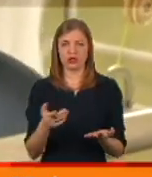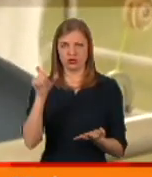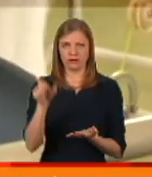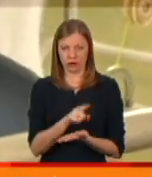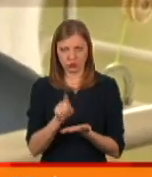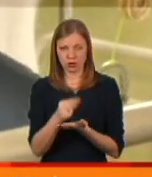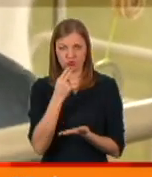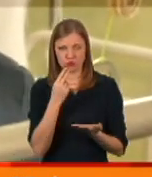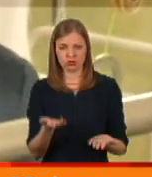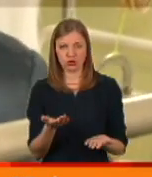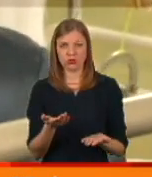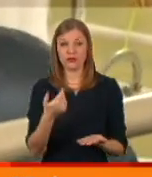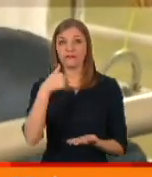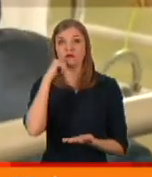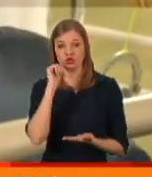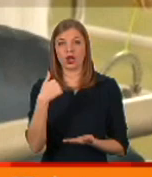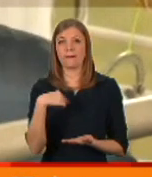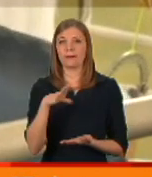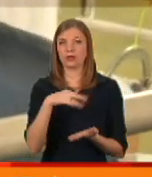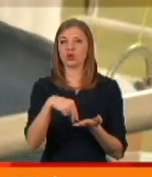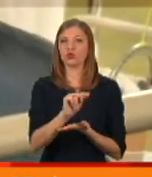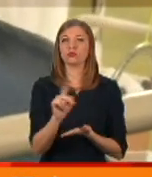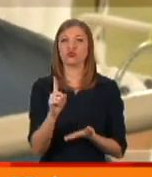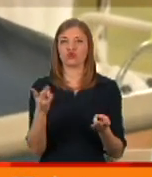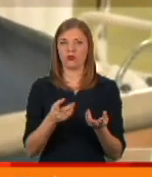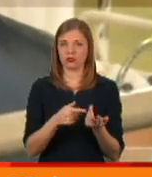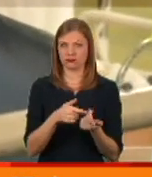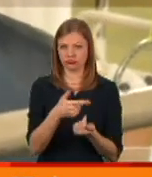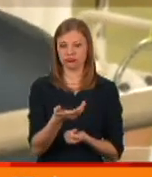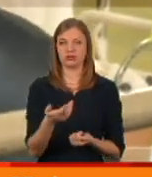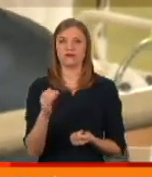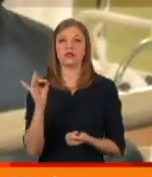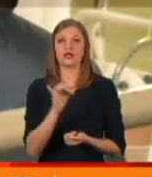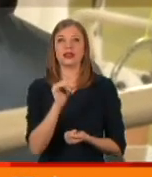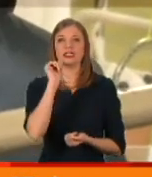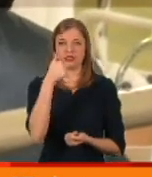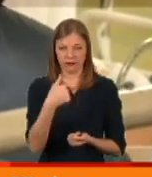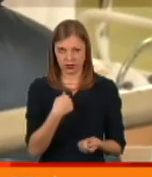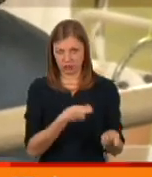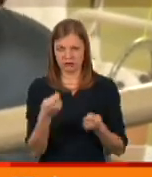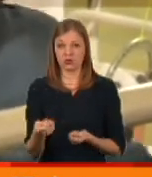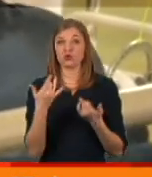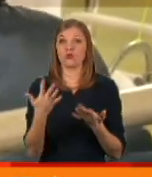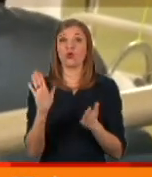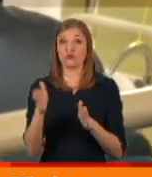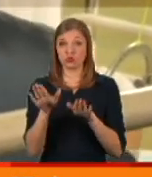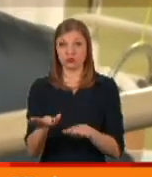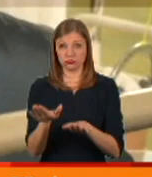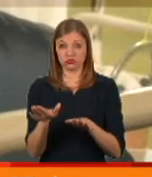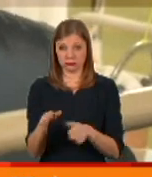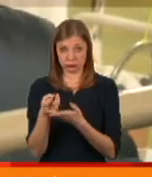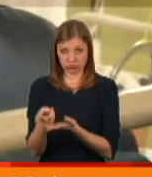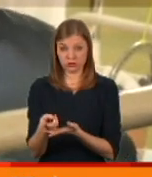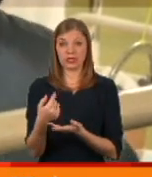теж кушати? От вчора ми були, ми купили, що треба. І завтра я тут. Скільки вони будуть тут